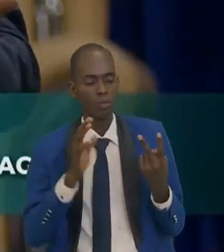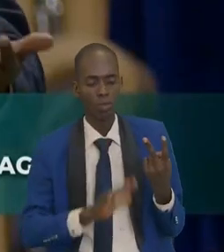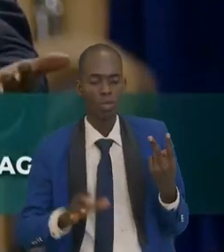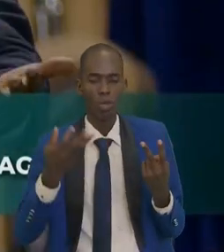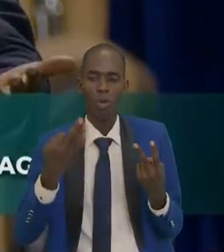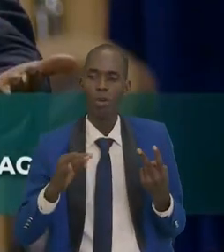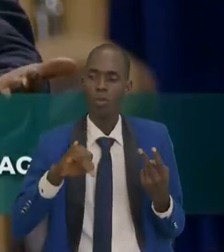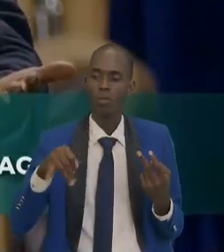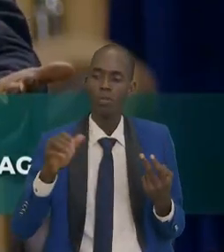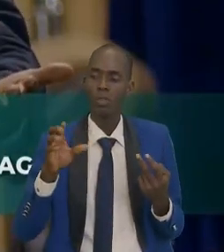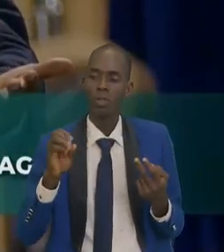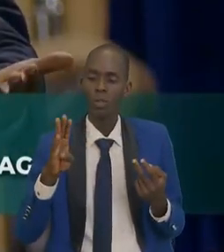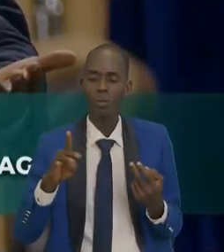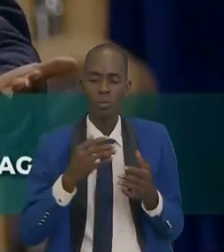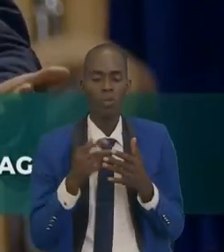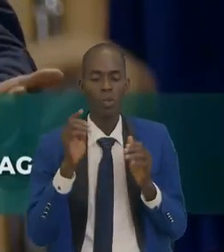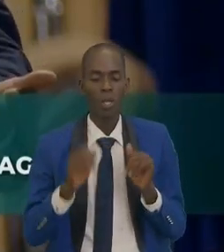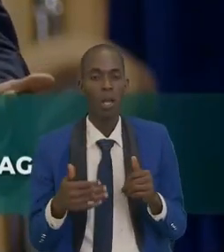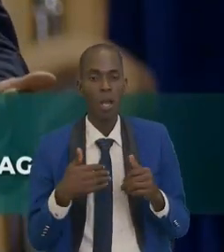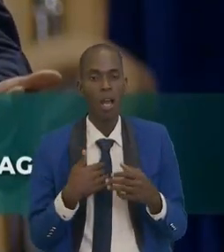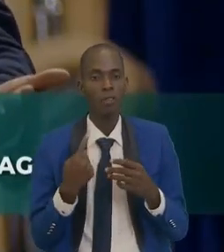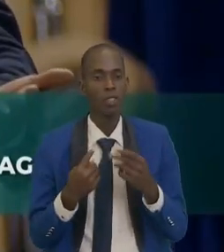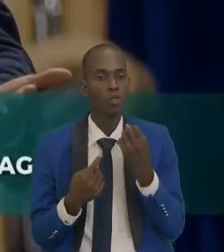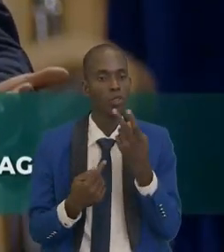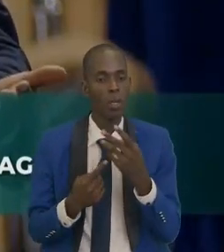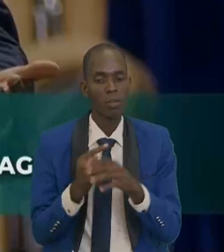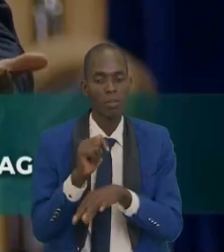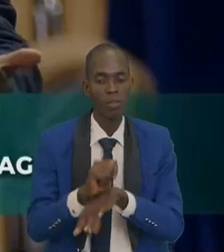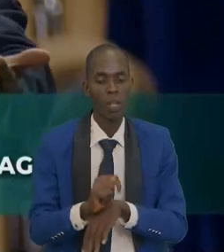avant d'avoir les 12 tribus d'Israël,